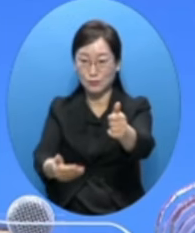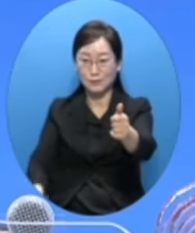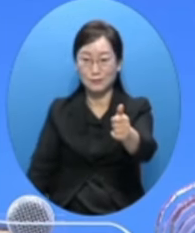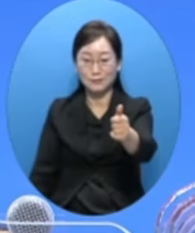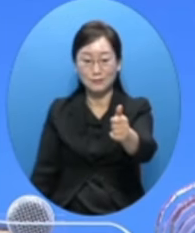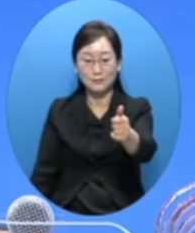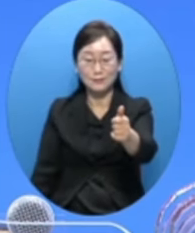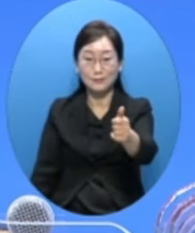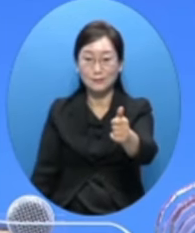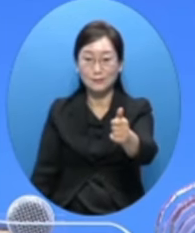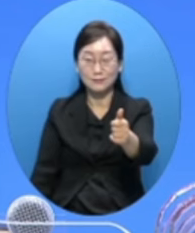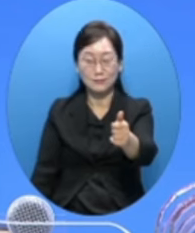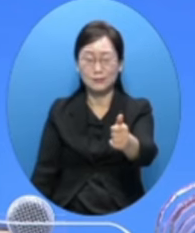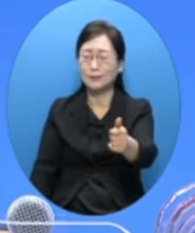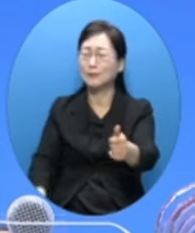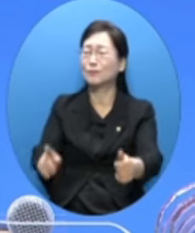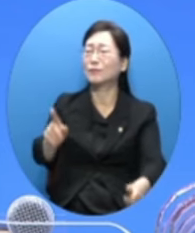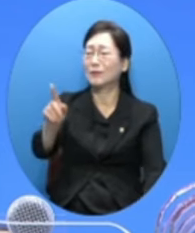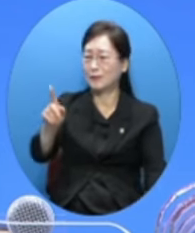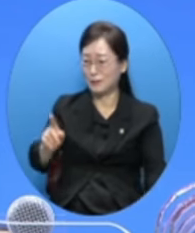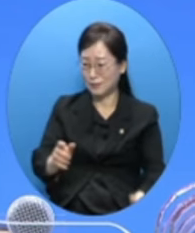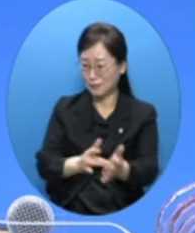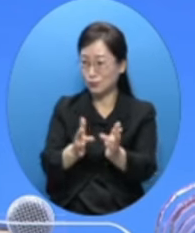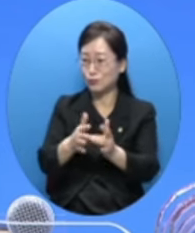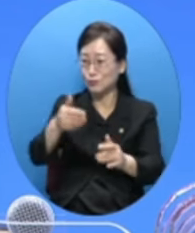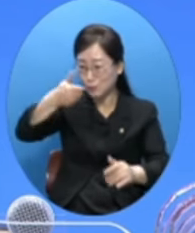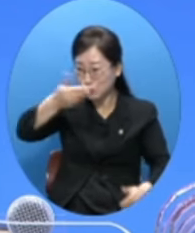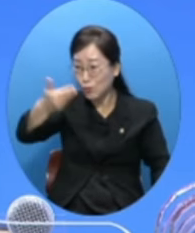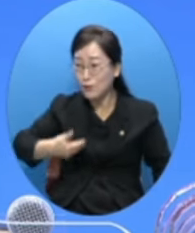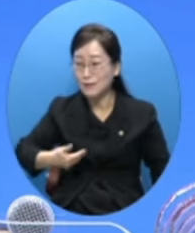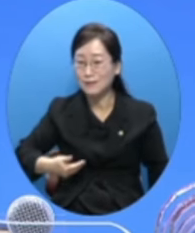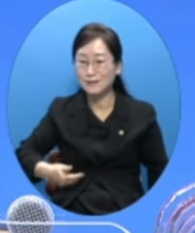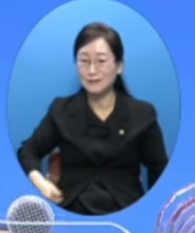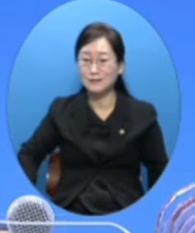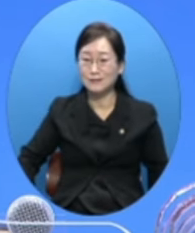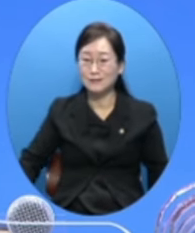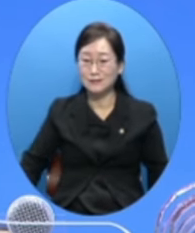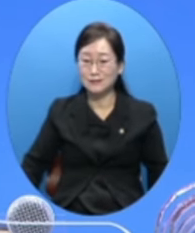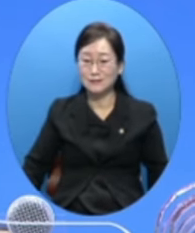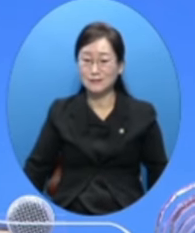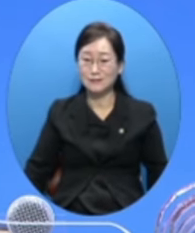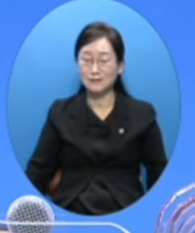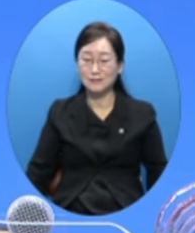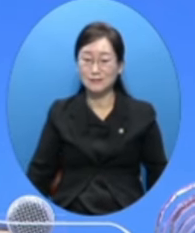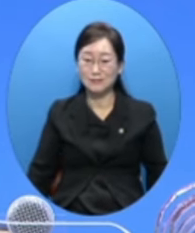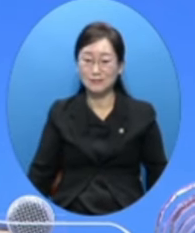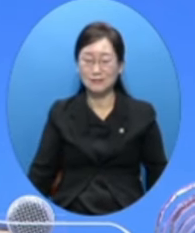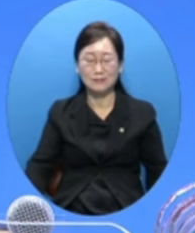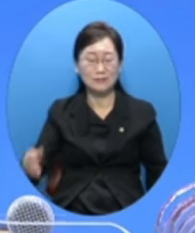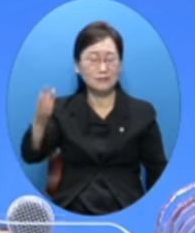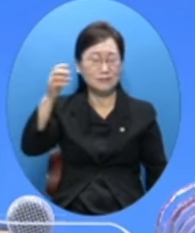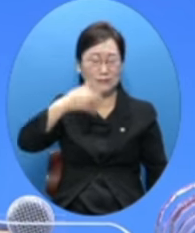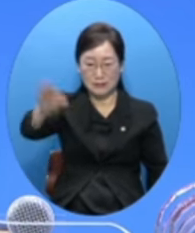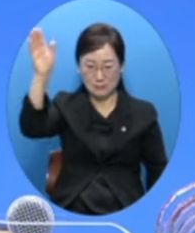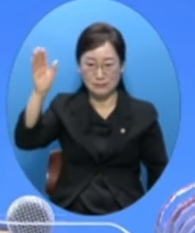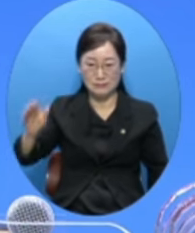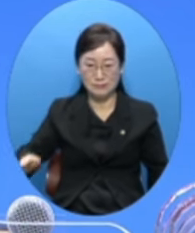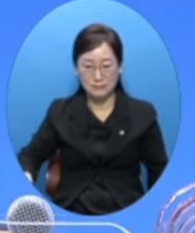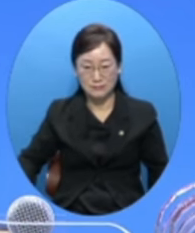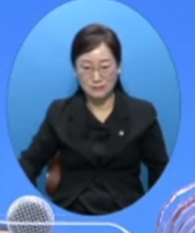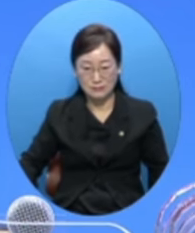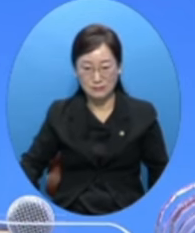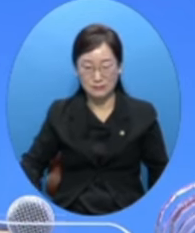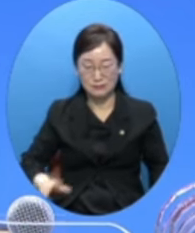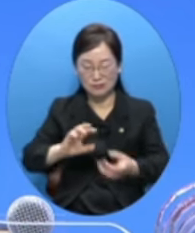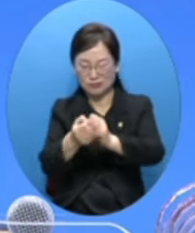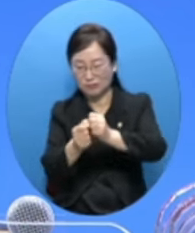그러니까 아니 예수가 내게 밥 먹여줘 그러면서 전도를 확